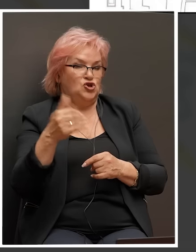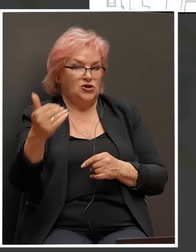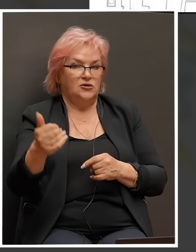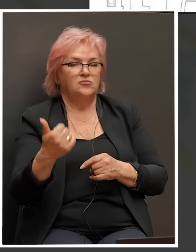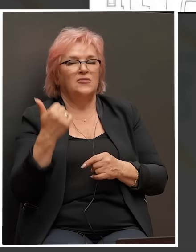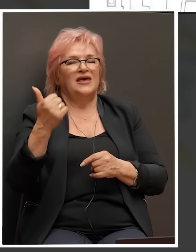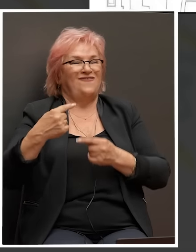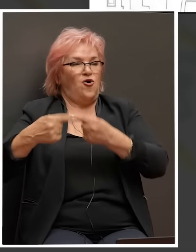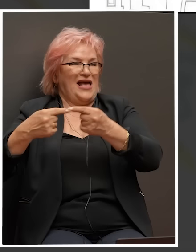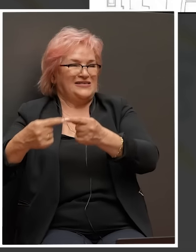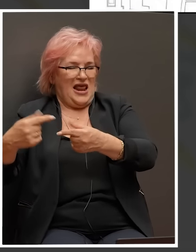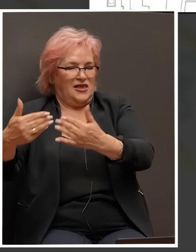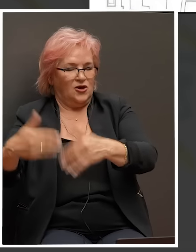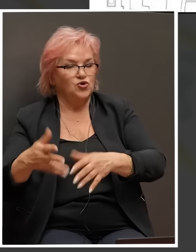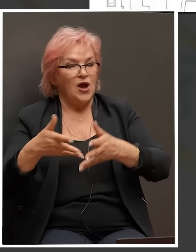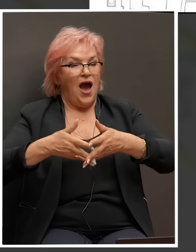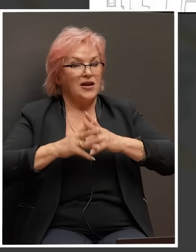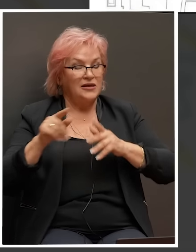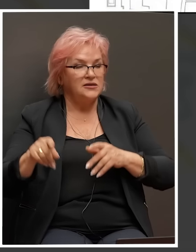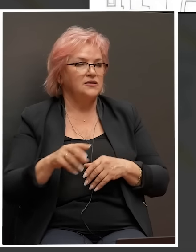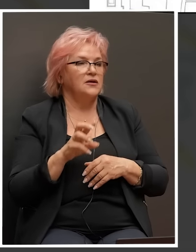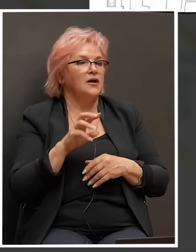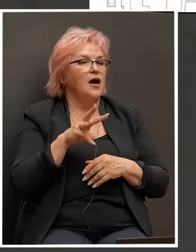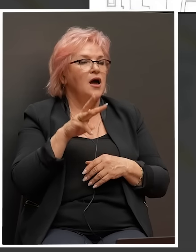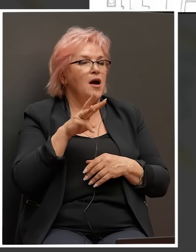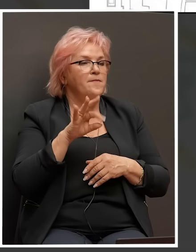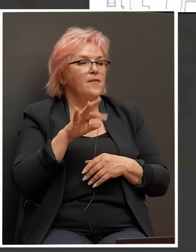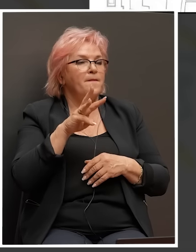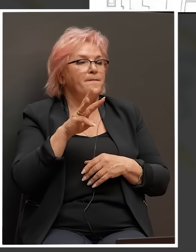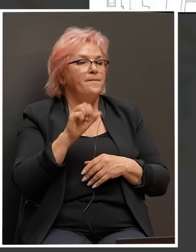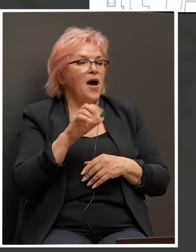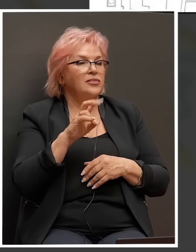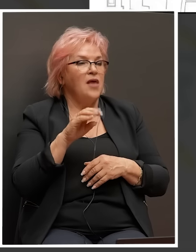его наследник уже. А архитектором является Бартоломео Монатти.